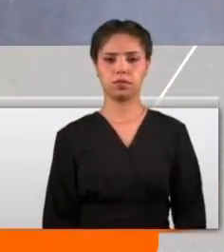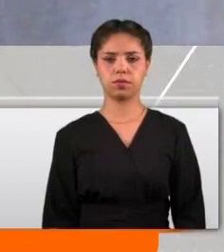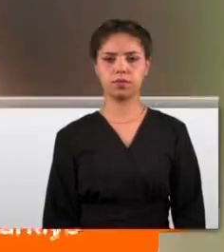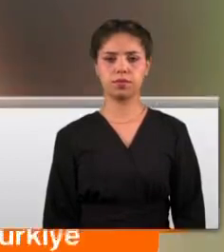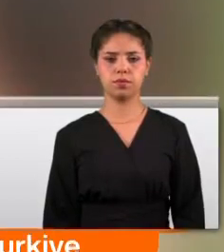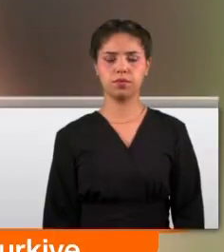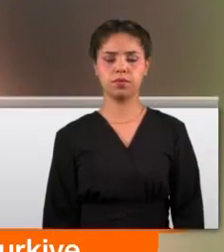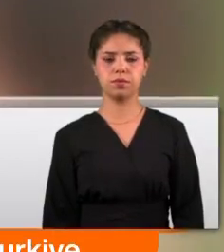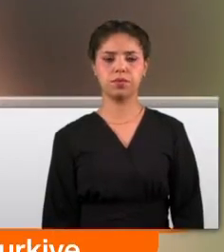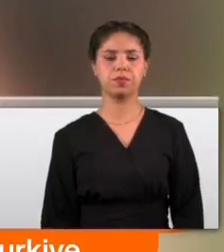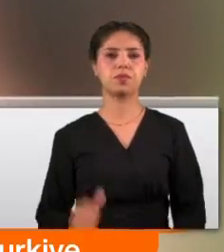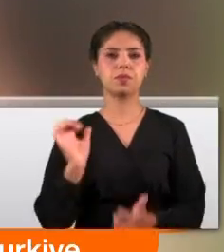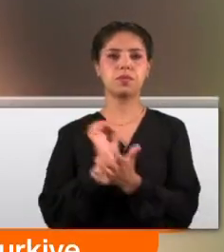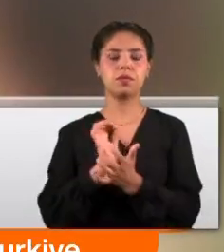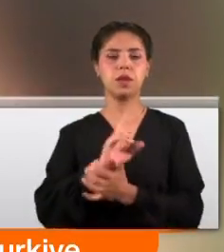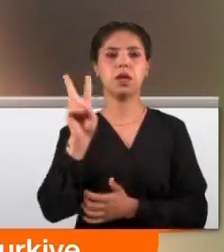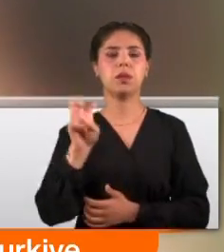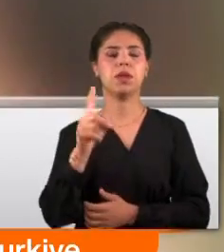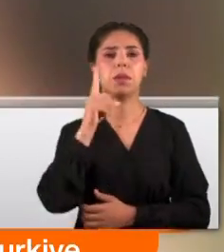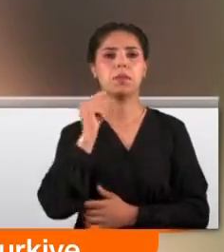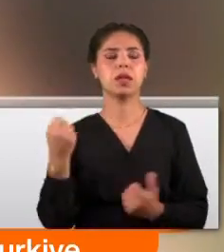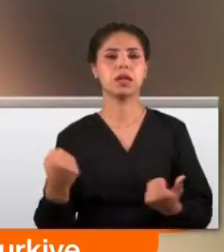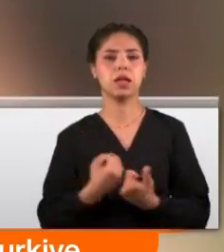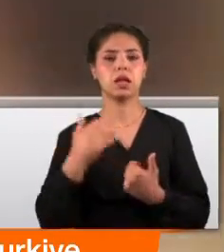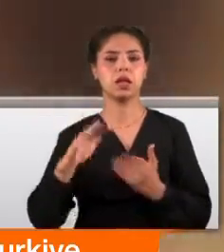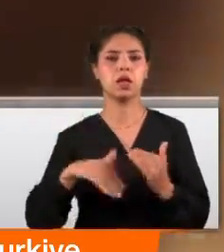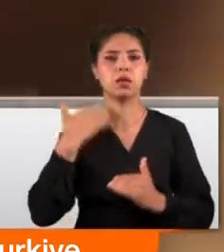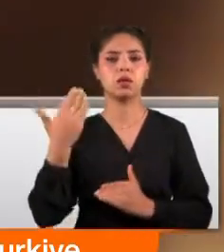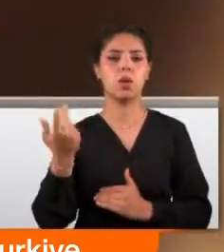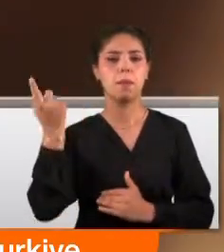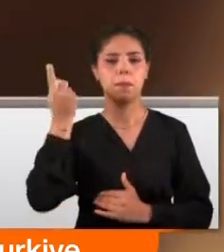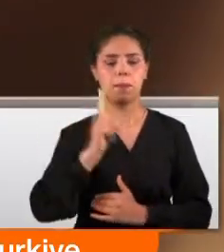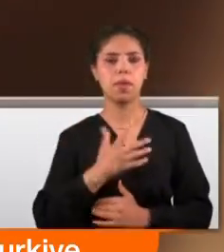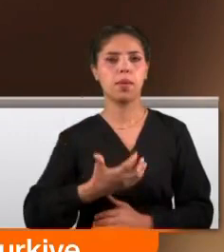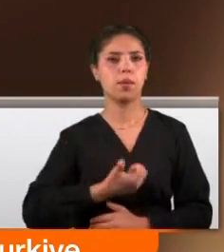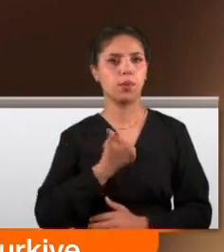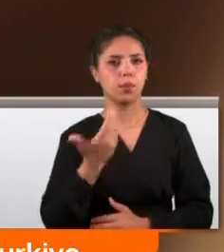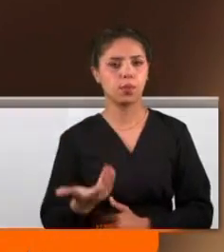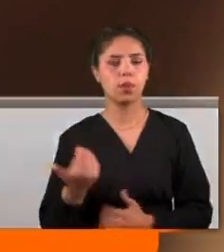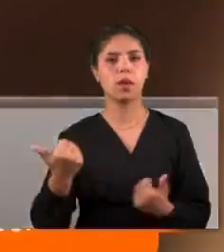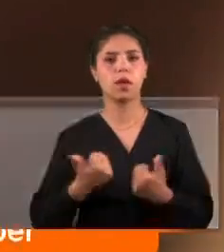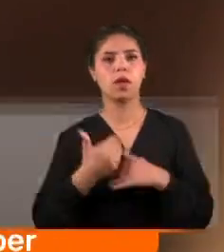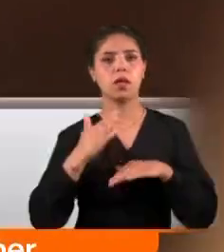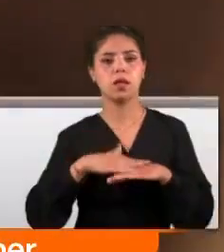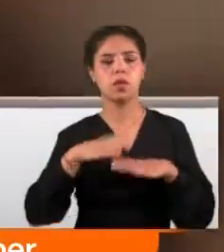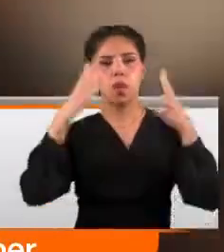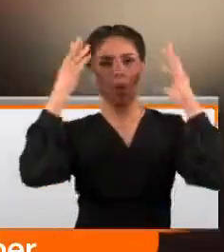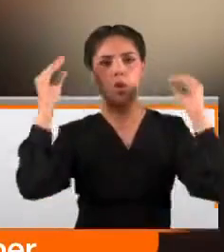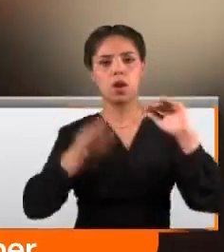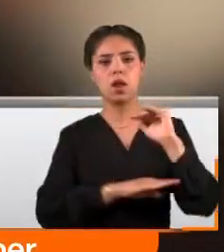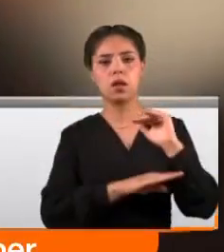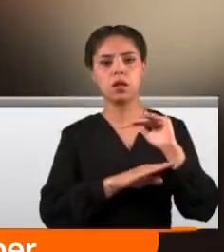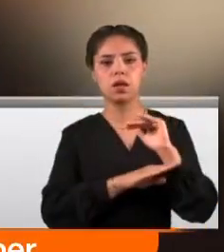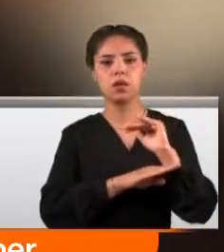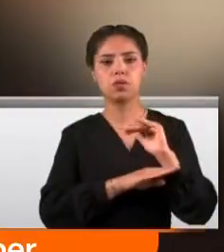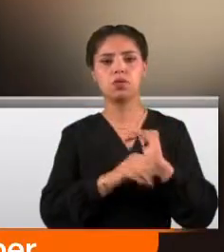çığırımdan çıktım. Çelik ailesi 28 Mayıs'ta yaşanan kazadan sonra bir kez daha yıkıldı. Çünkü kazayı yapan Hollanda'da yaşayan